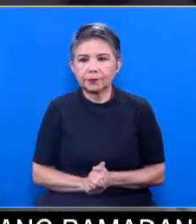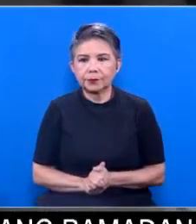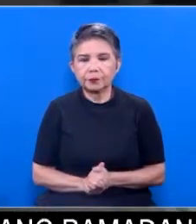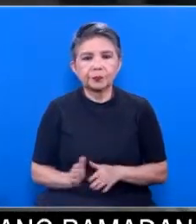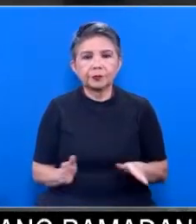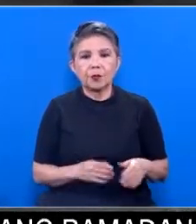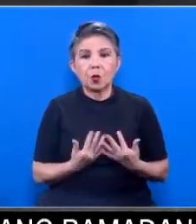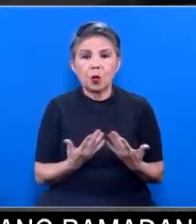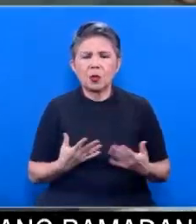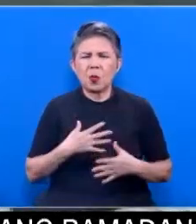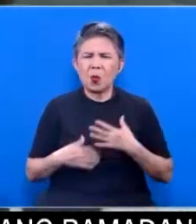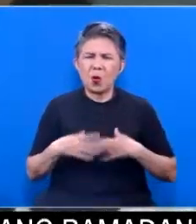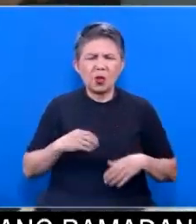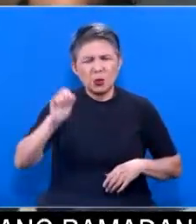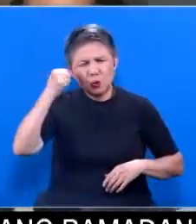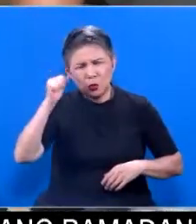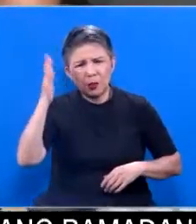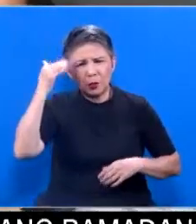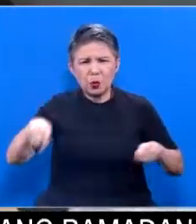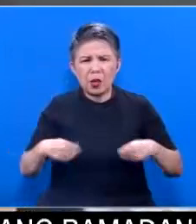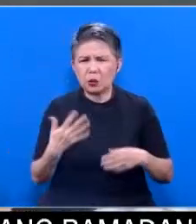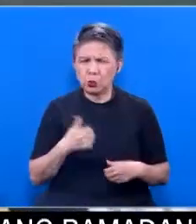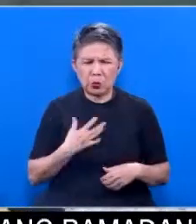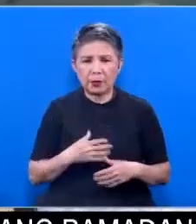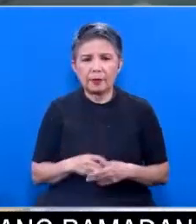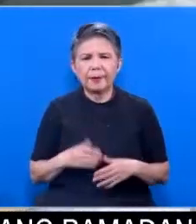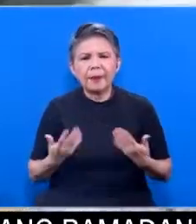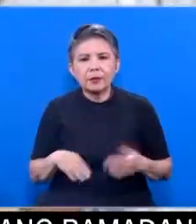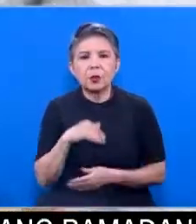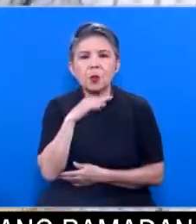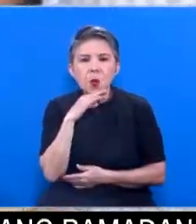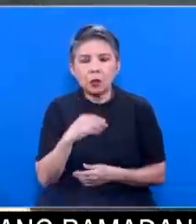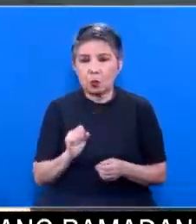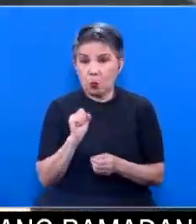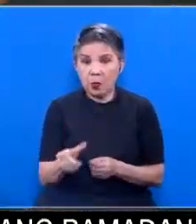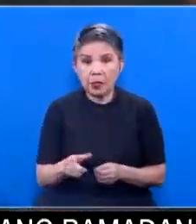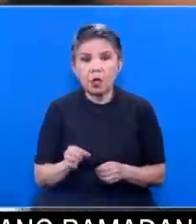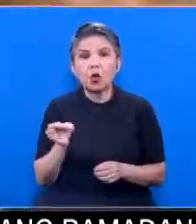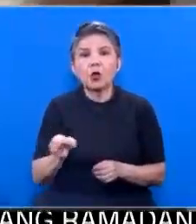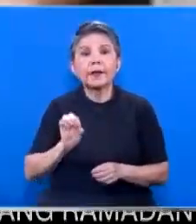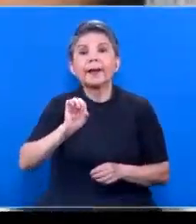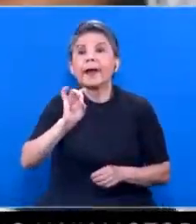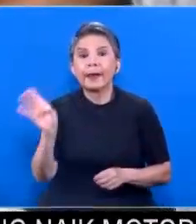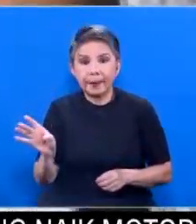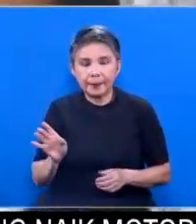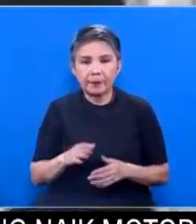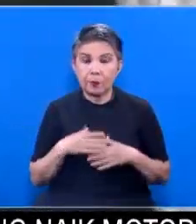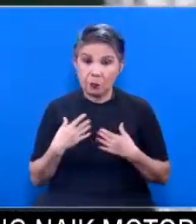Sementara itu warga mengeluhkan sulitnya mendapatkan minyak goreng, sehingga terkadang harus membeli hingga ke kota lain.